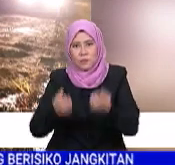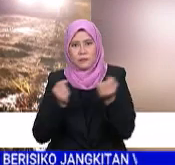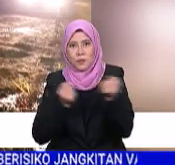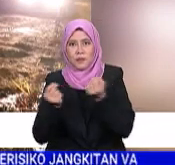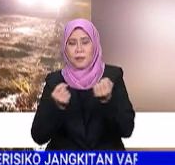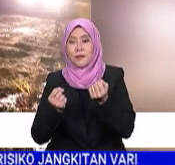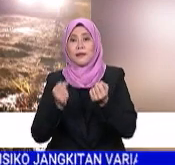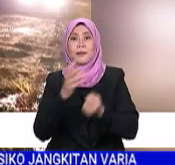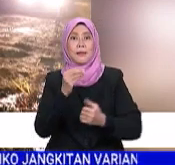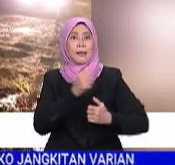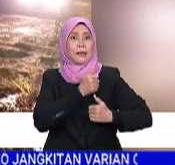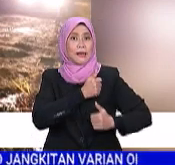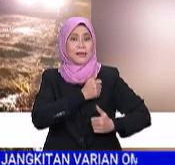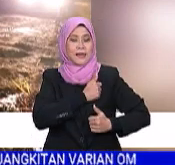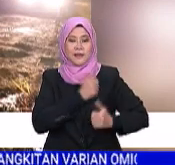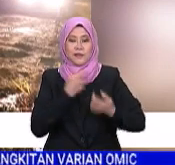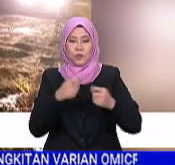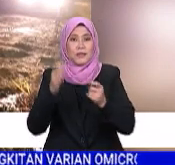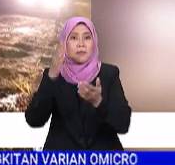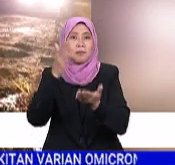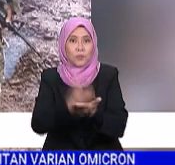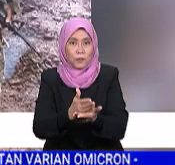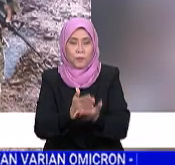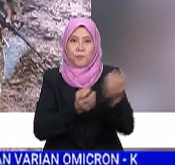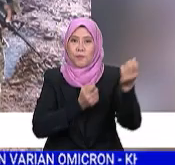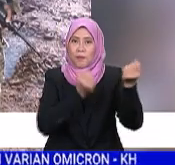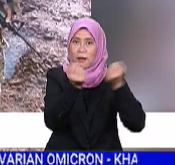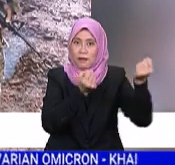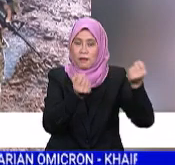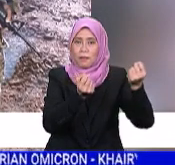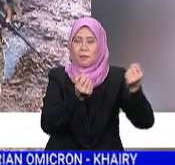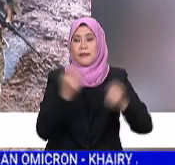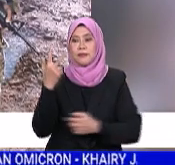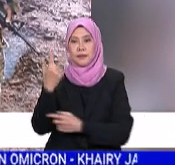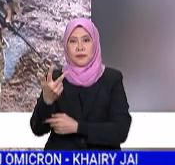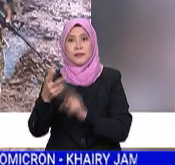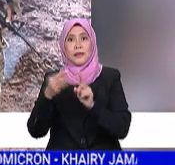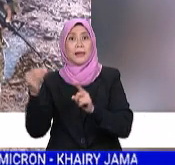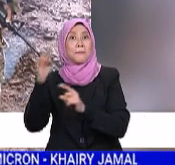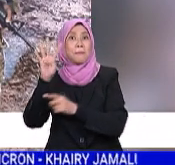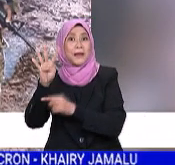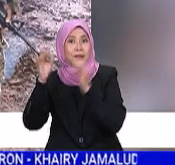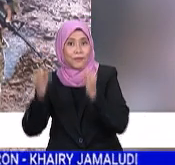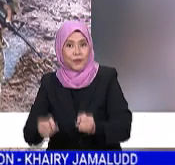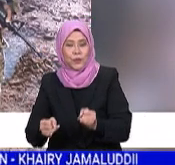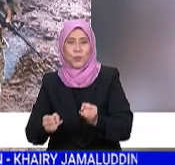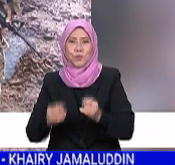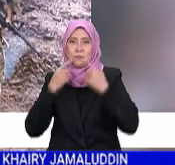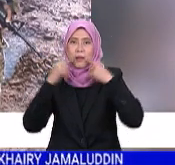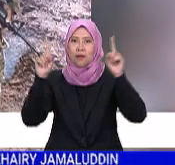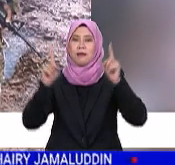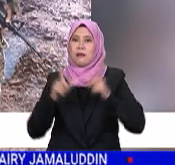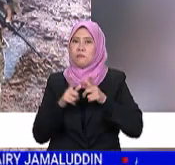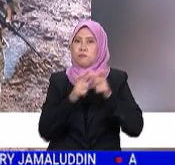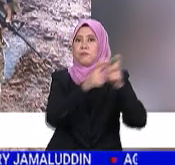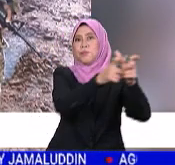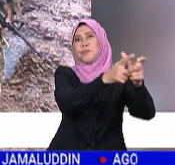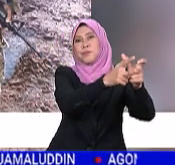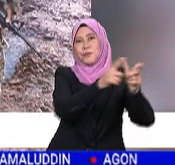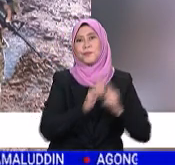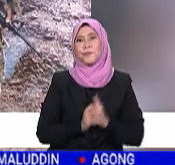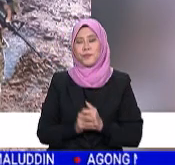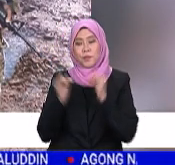dan semasa anggota tentara Cuba menahan kendaraan itu tiga daripada empat individu percaya melarikan diri